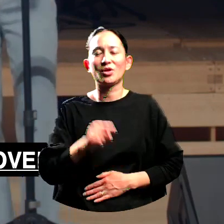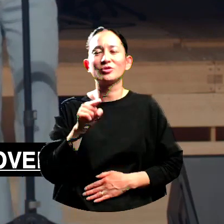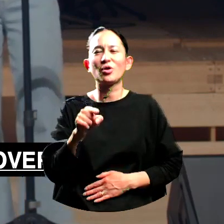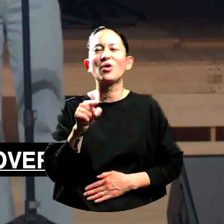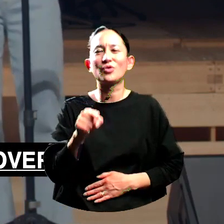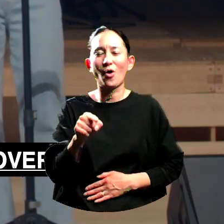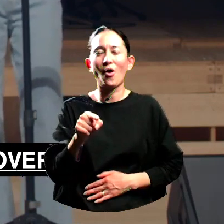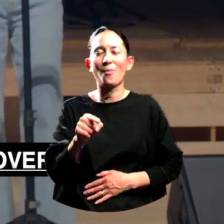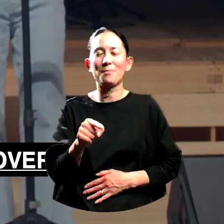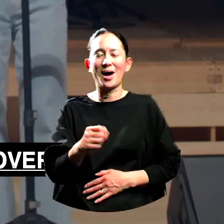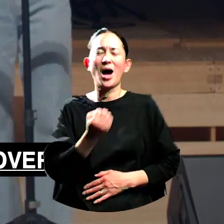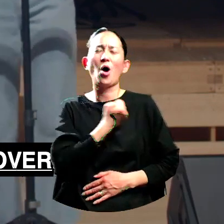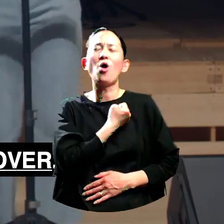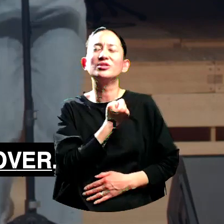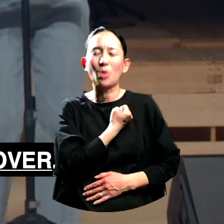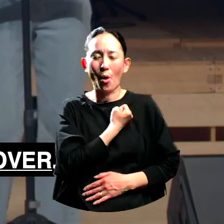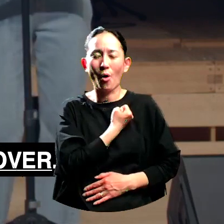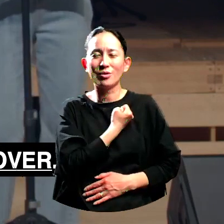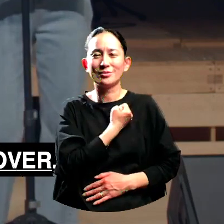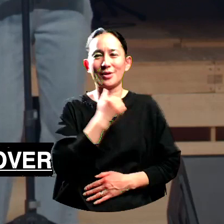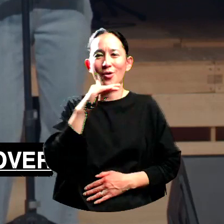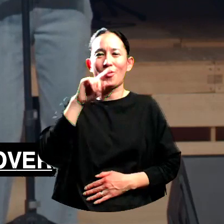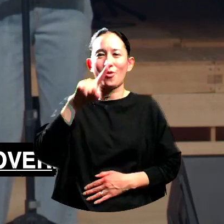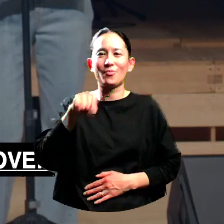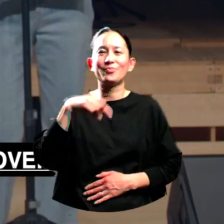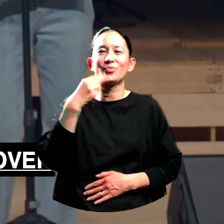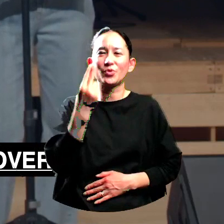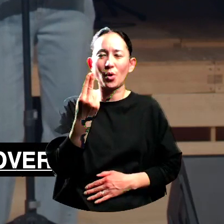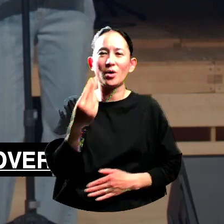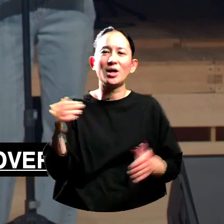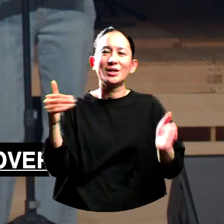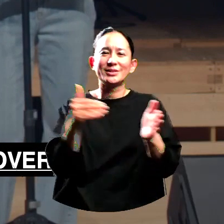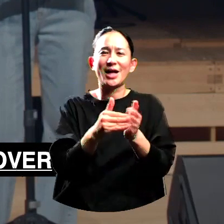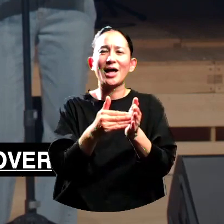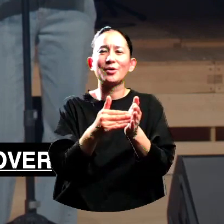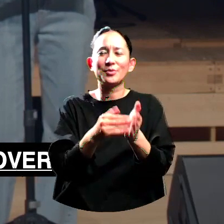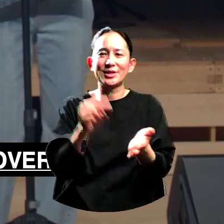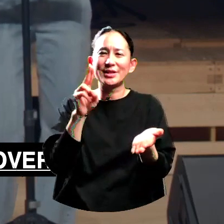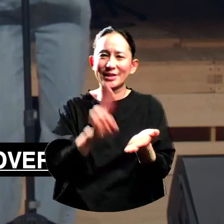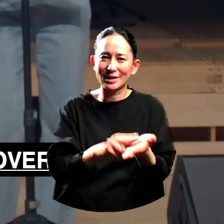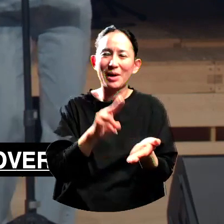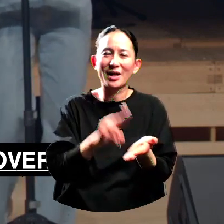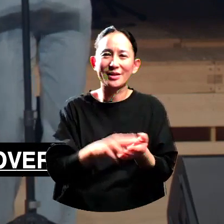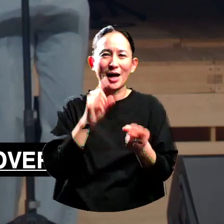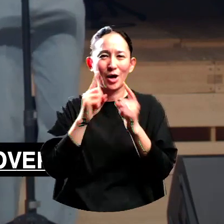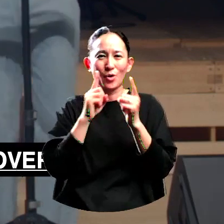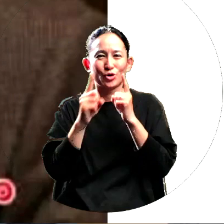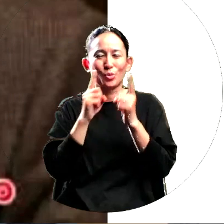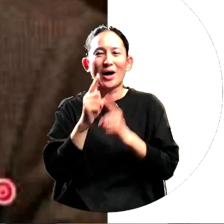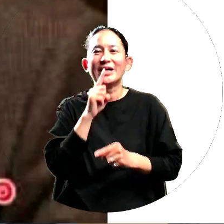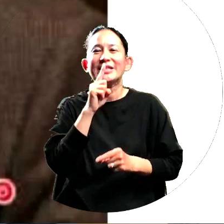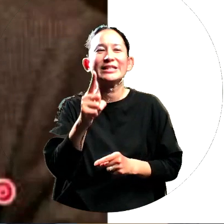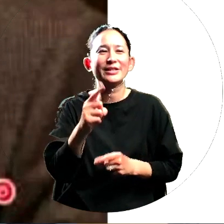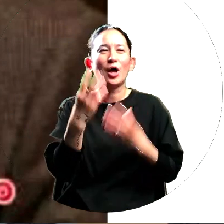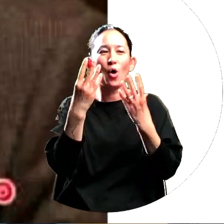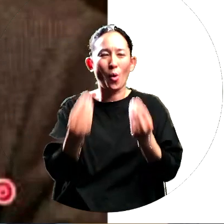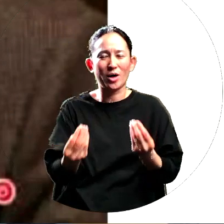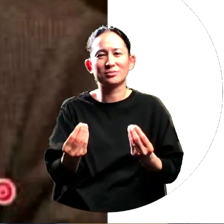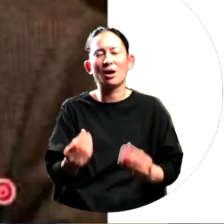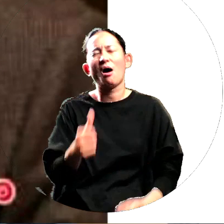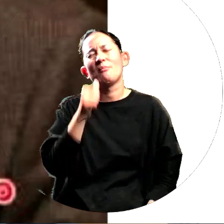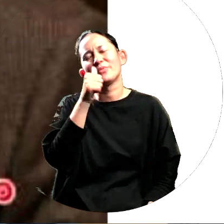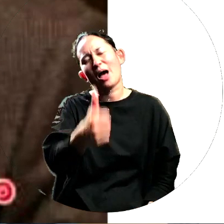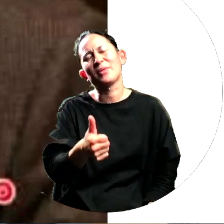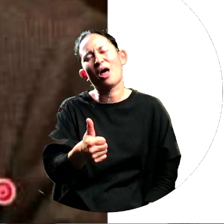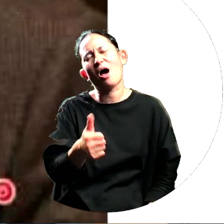our generation. ドリフターズのコントというのは最後決まっていかりや長介という人がダメだこりゃって終わるんですよ。 And their